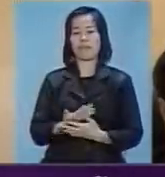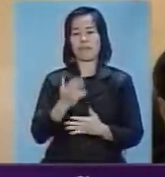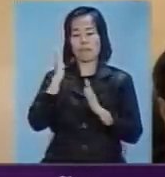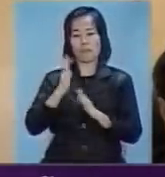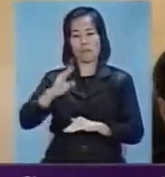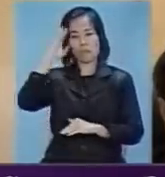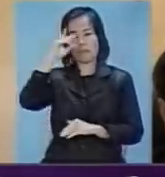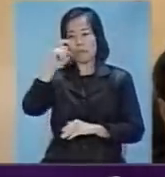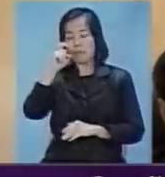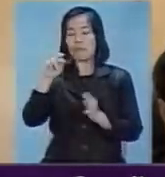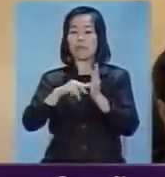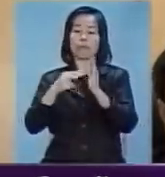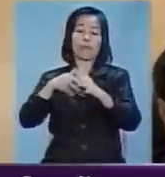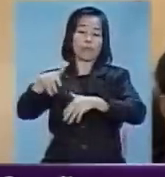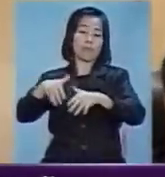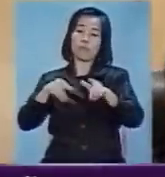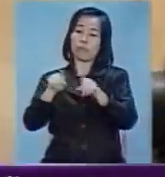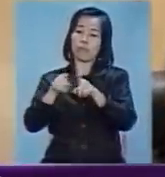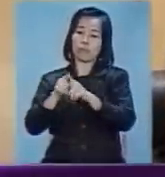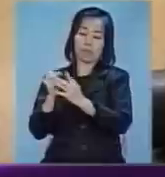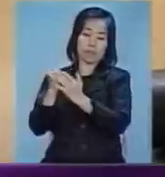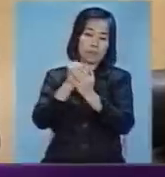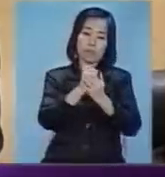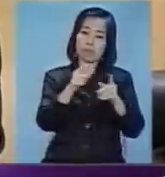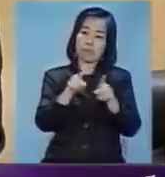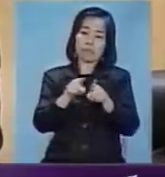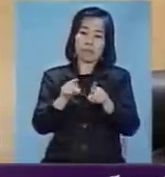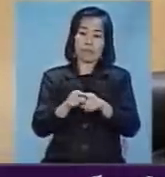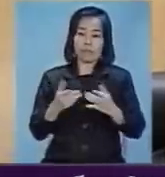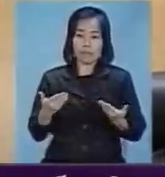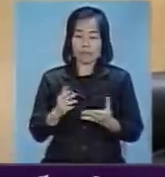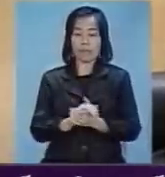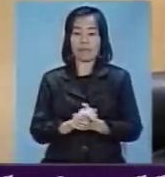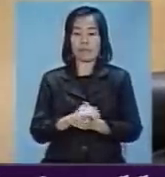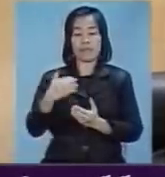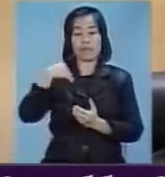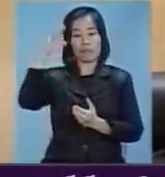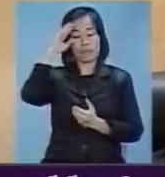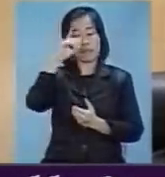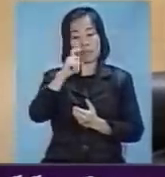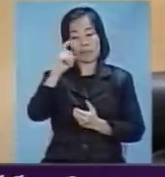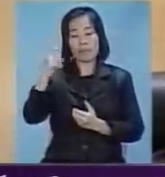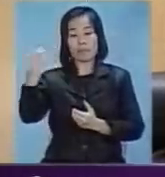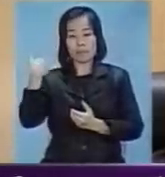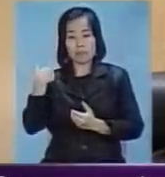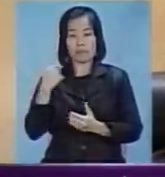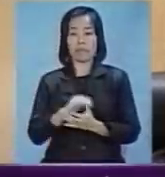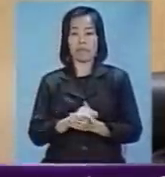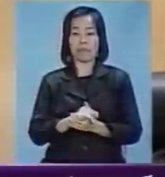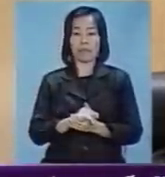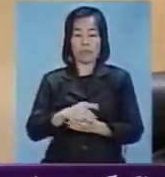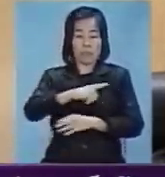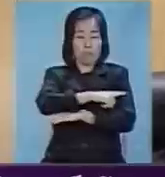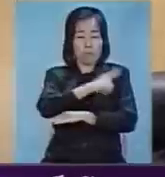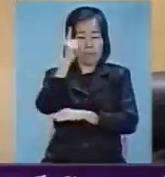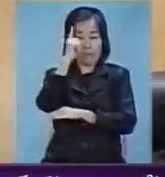ับเป็นคนที่มีคุคากัประเทศนี้กับชาตินี้เหมือนกันตายทีเยอะแยะวันนั้นวันเดียวครับ